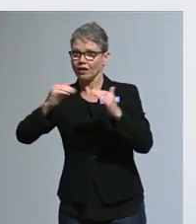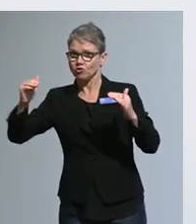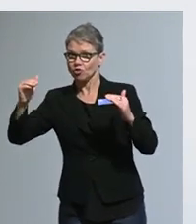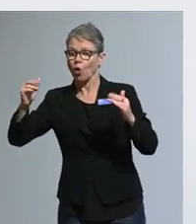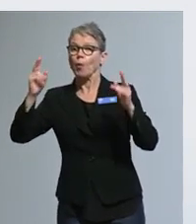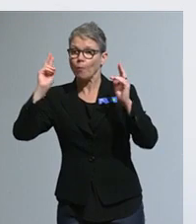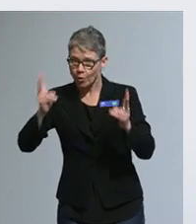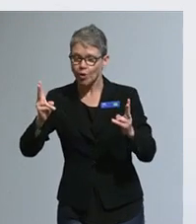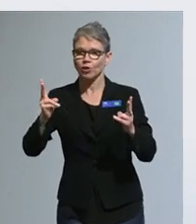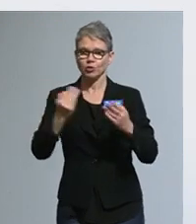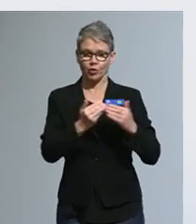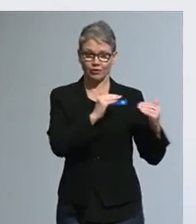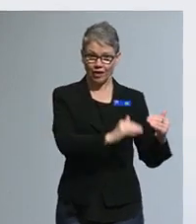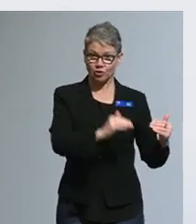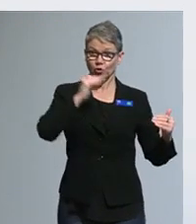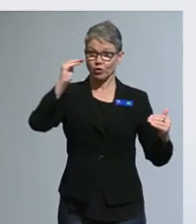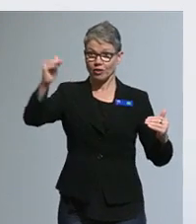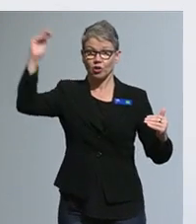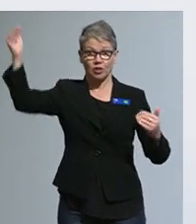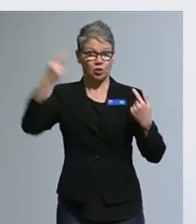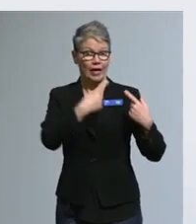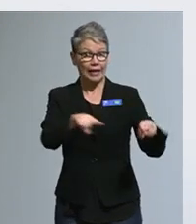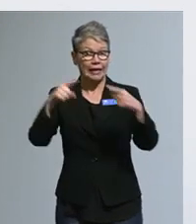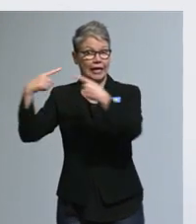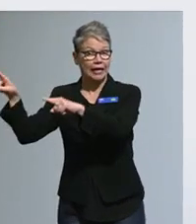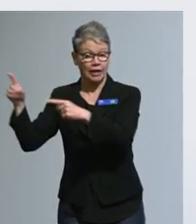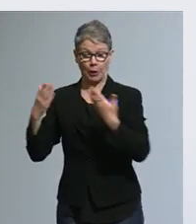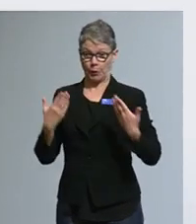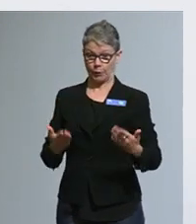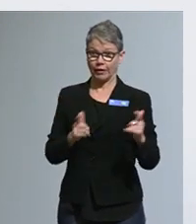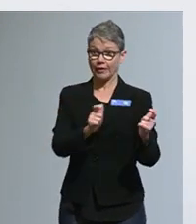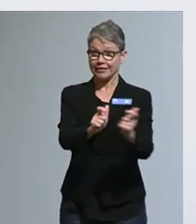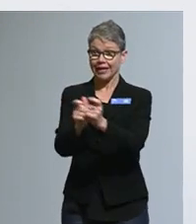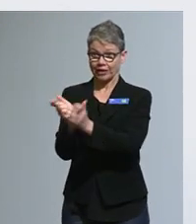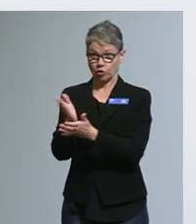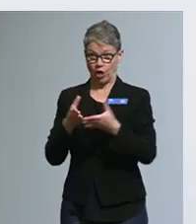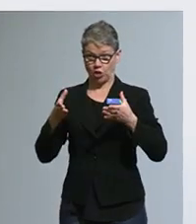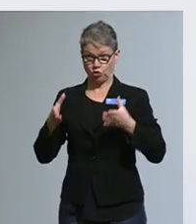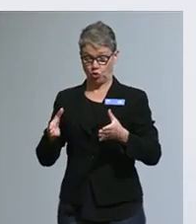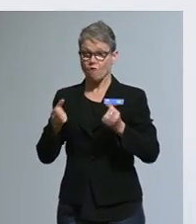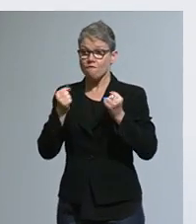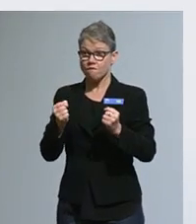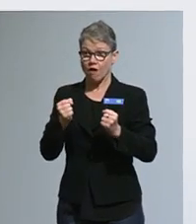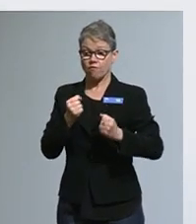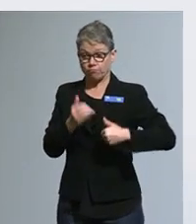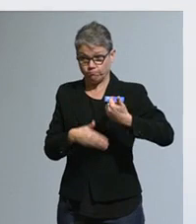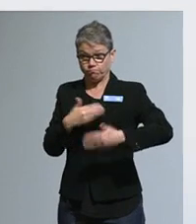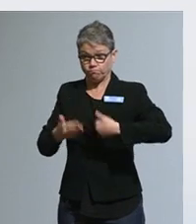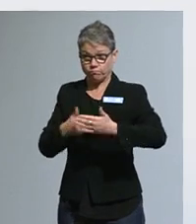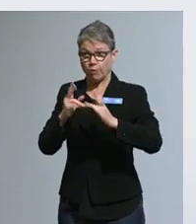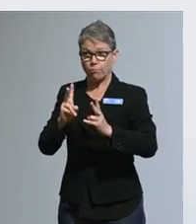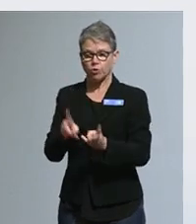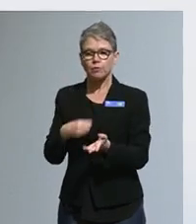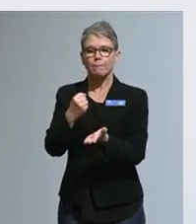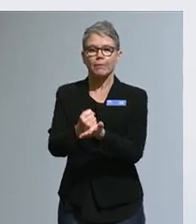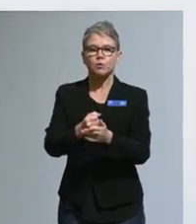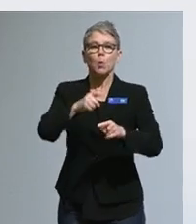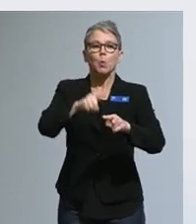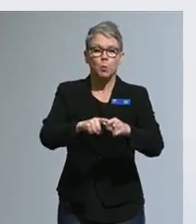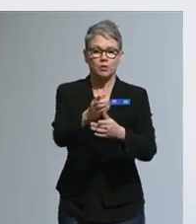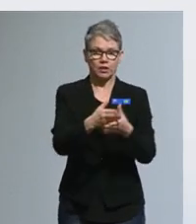näitä tasoja tässä tulee olemaan. Me ollaan nyt, kun järjestöjaosto on jo ollut vahvasti toiminnassa, niin perustamassa myöskin